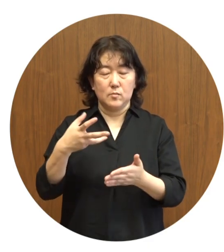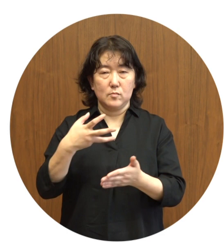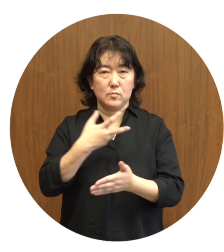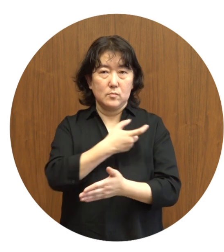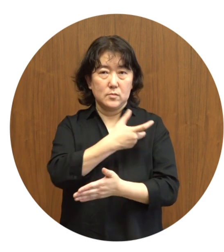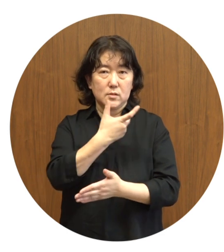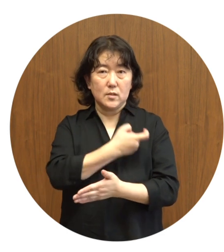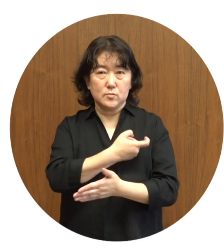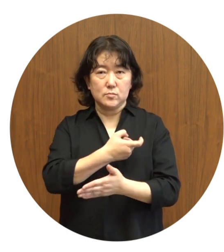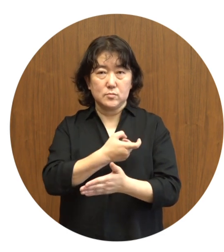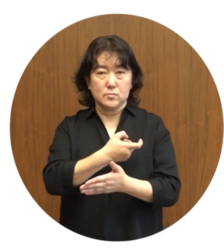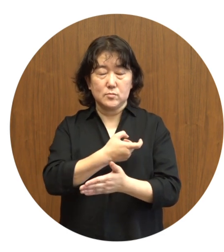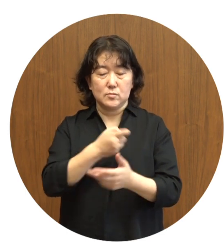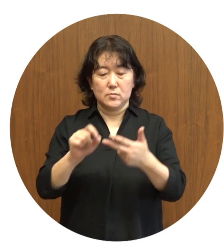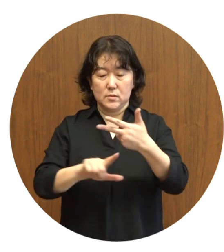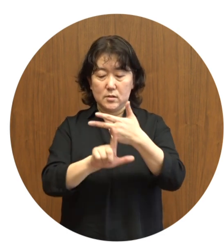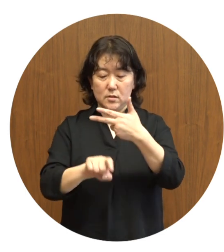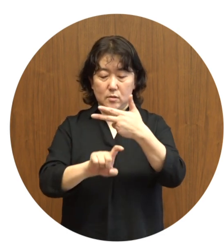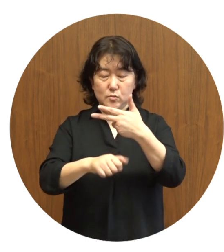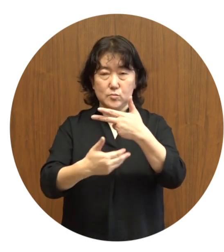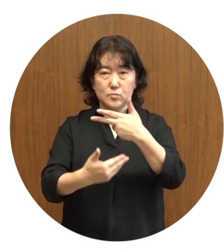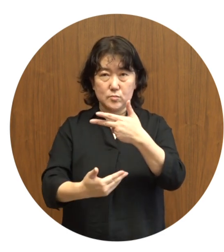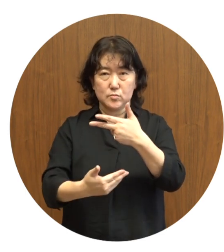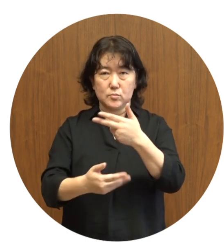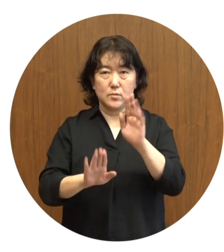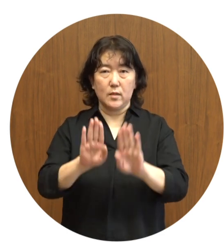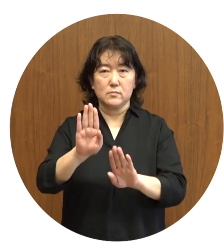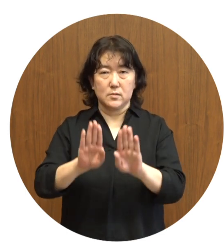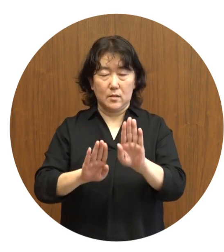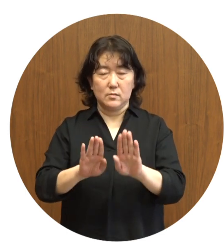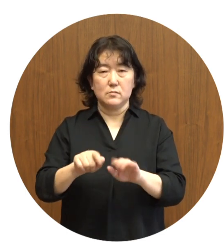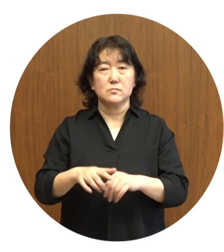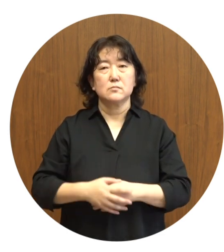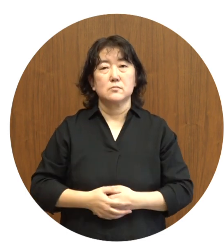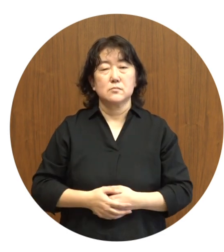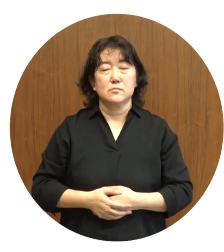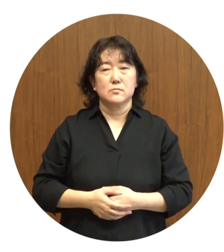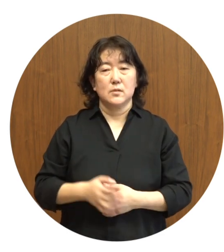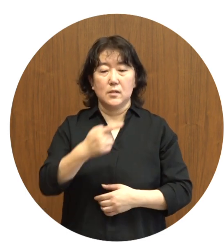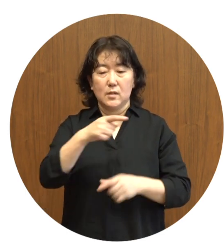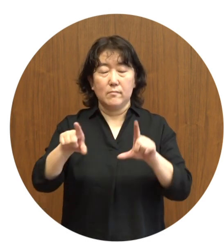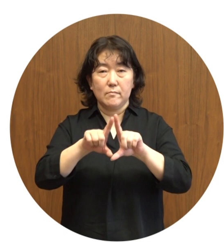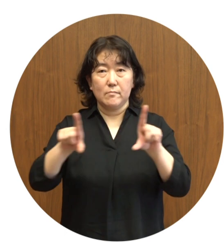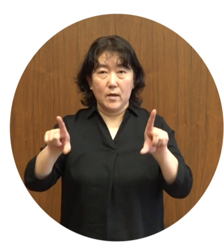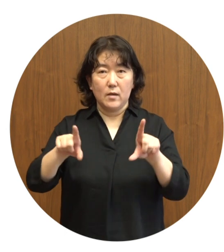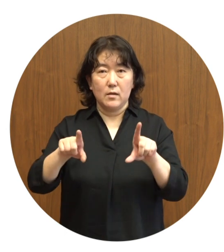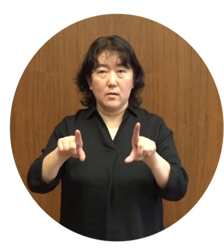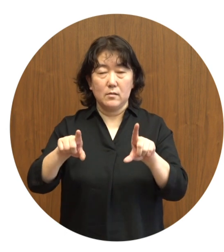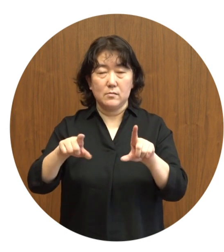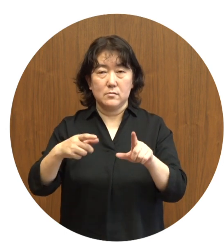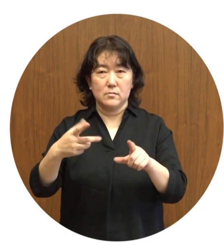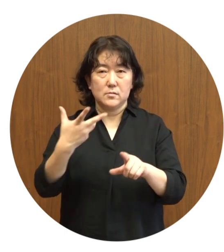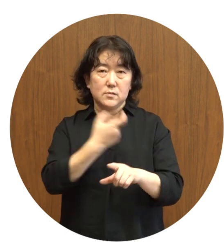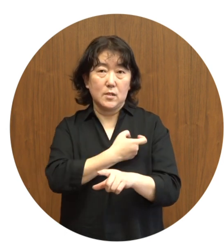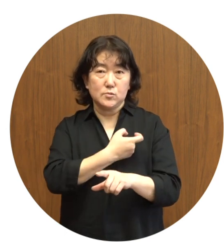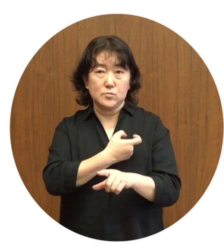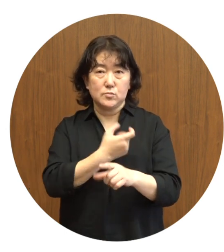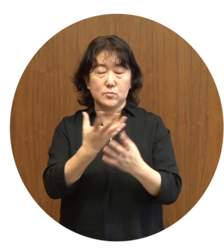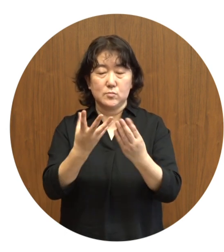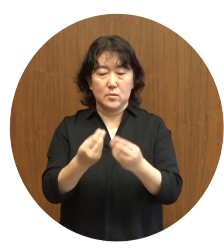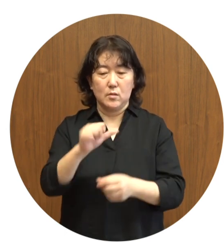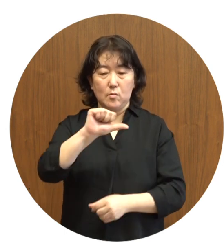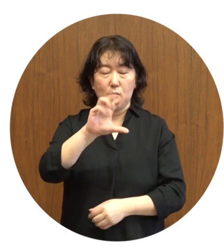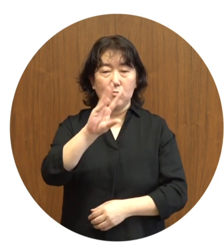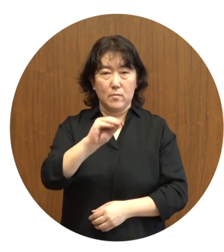接種状況は、7月19日現在、高齢者を含む一般接種の1回目を終えられた方が